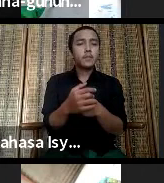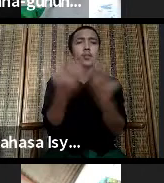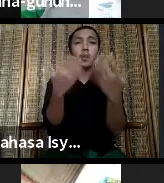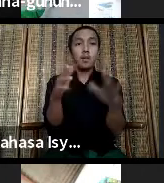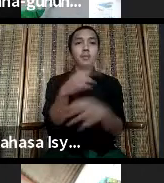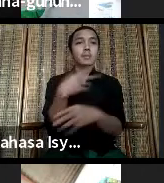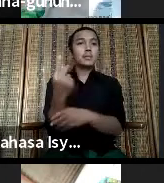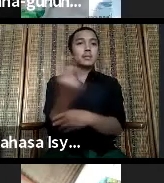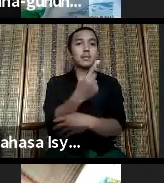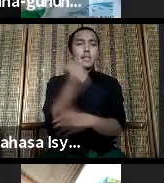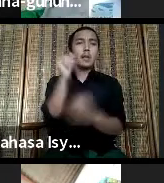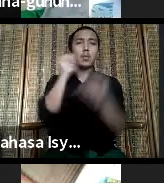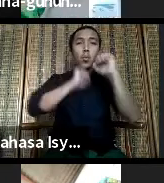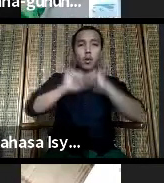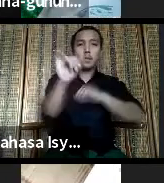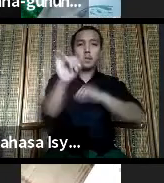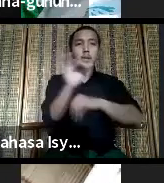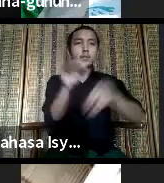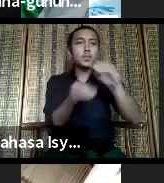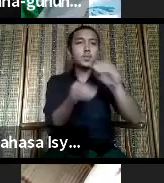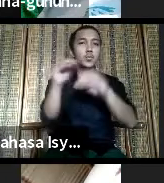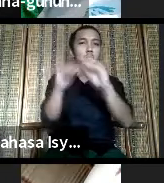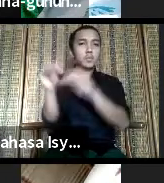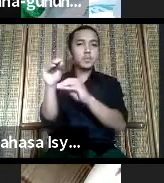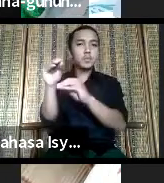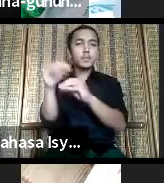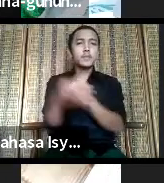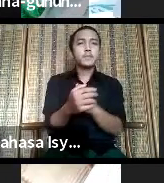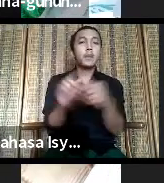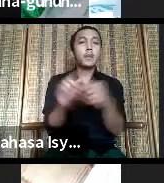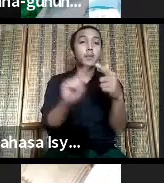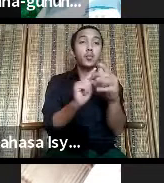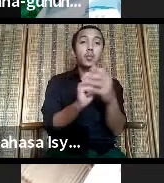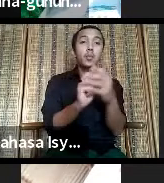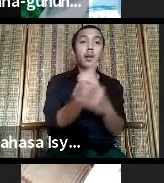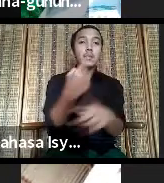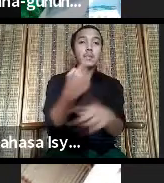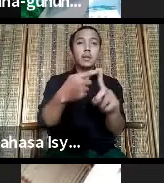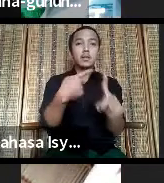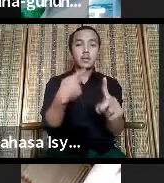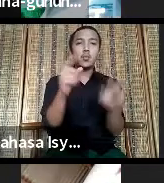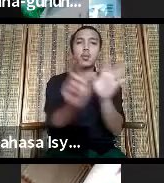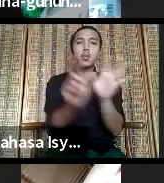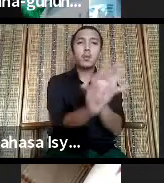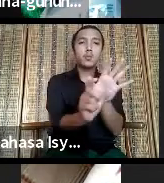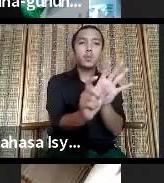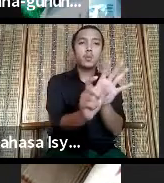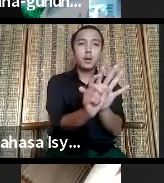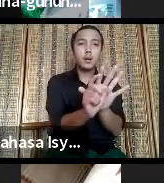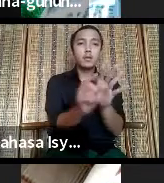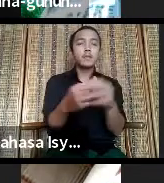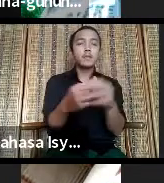kita susun dalam berbagai regulasi, mulai dari Undang-Undang Penyandang Disabilitas,